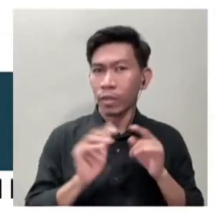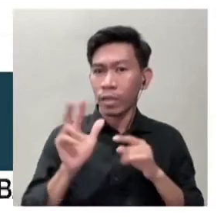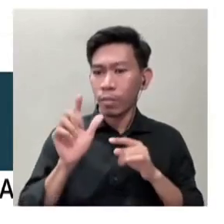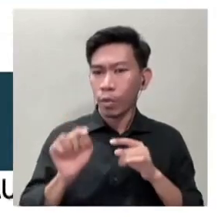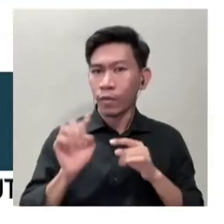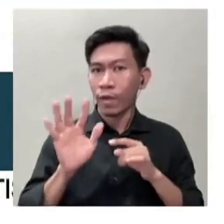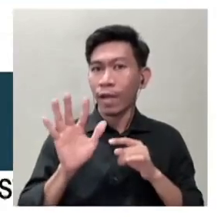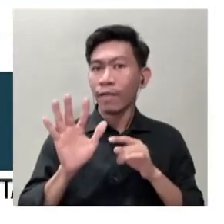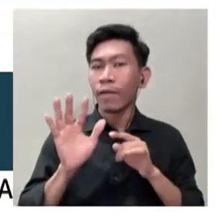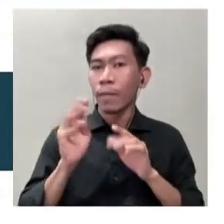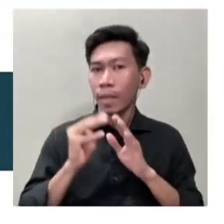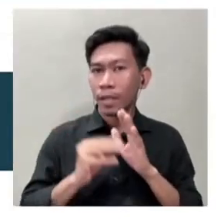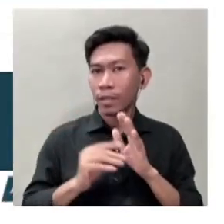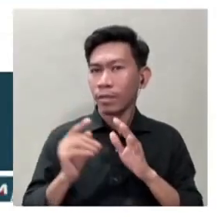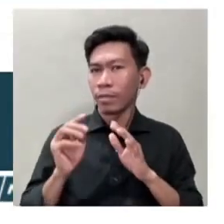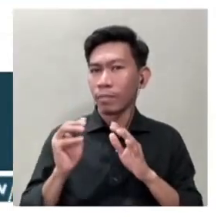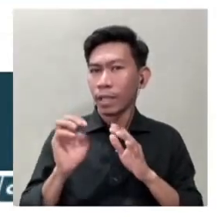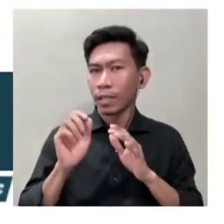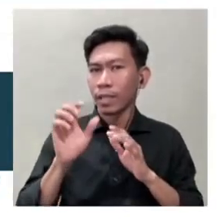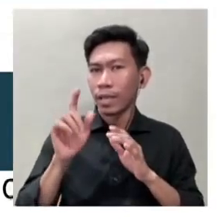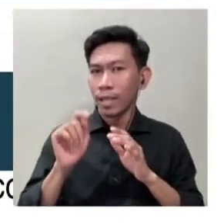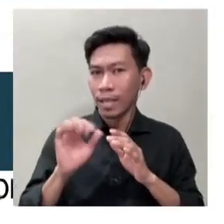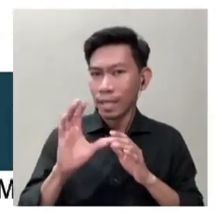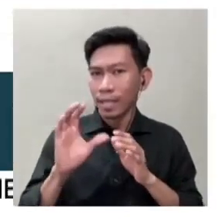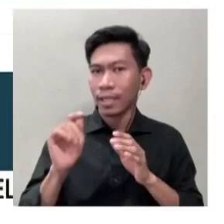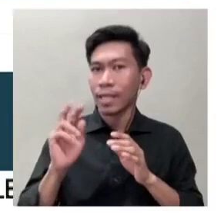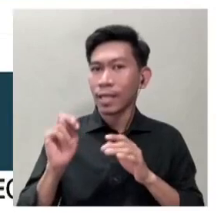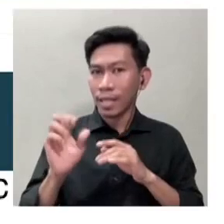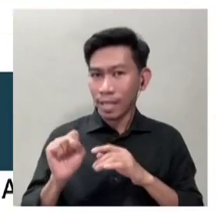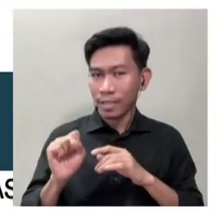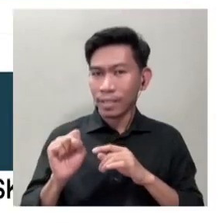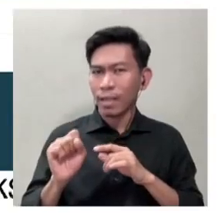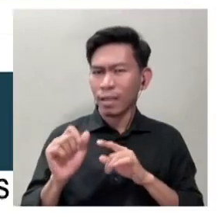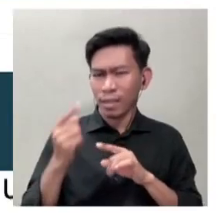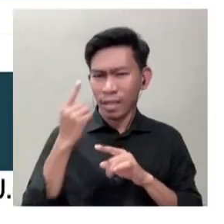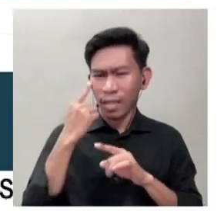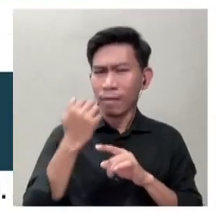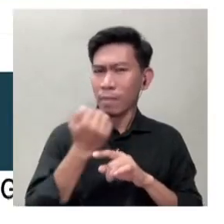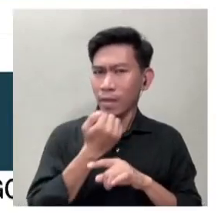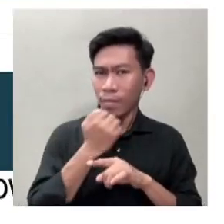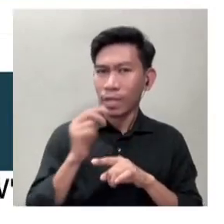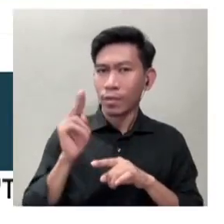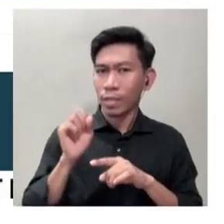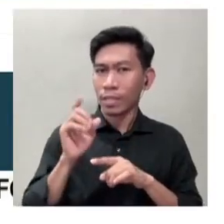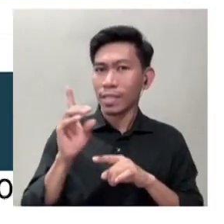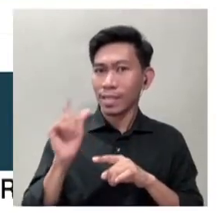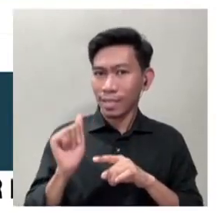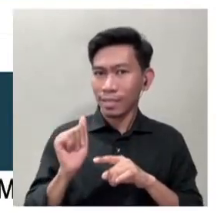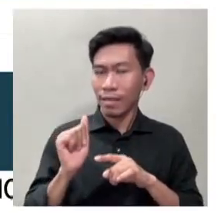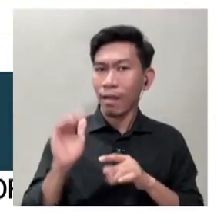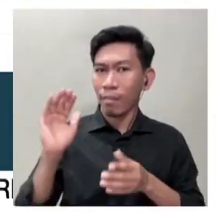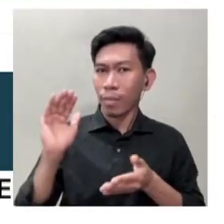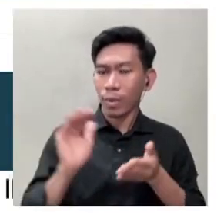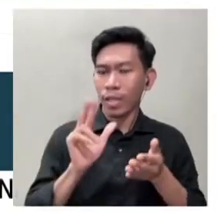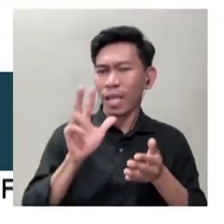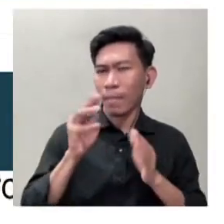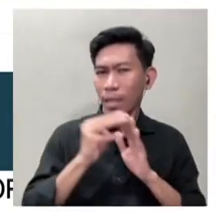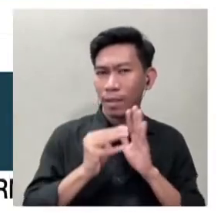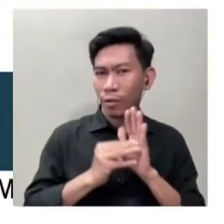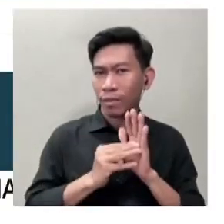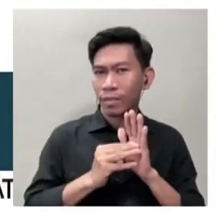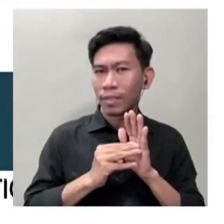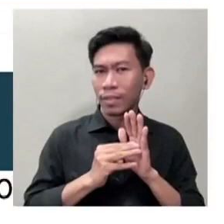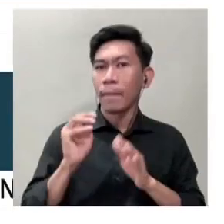And sa tingin namin, mali pa rin yung USDA na ibababa nila sa 3 million metric tons. So you're